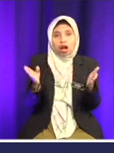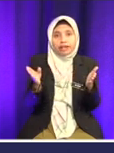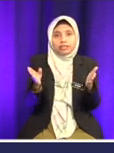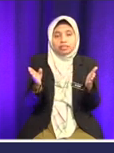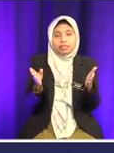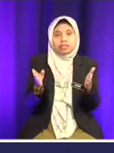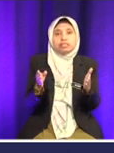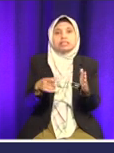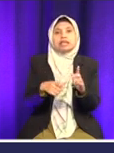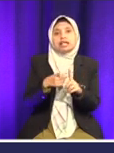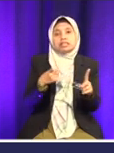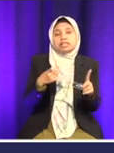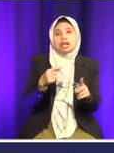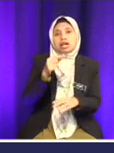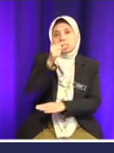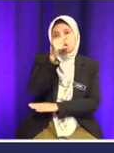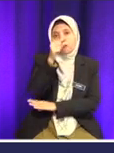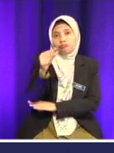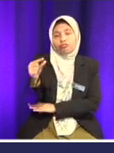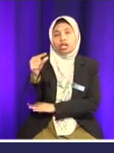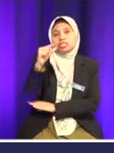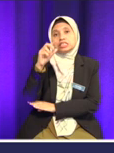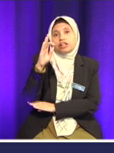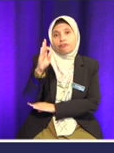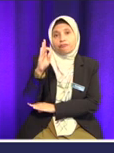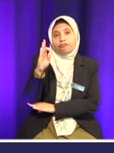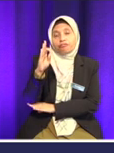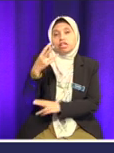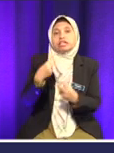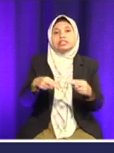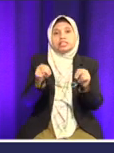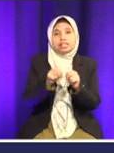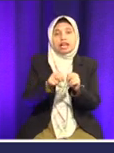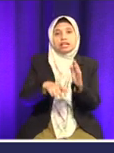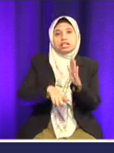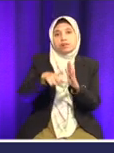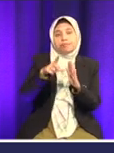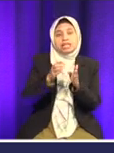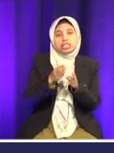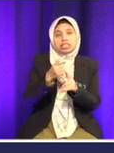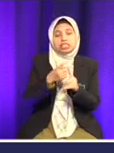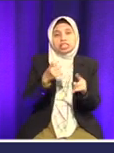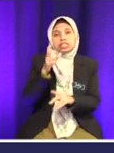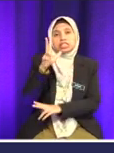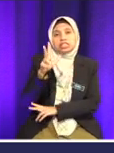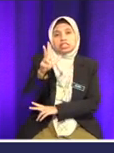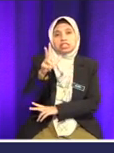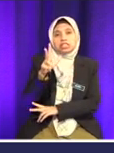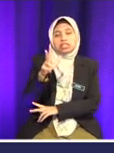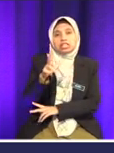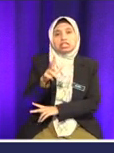graf GX ini dia nilainya lebih kecil daripada tiga semakin kecil